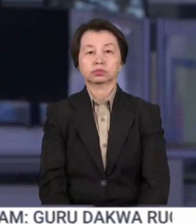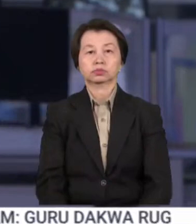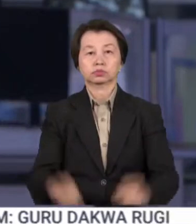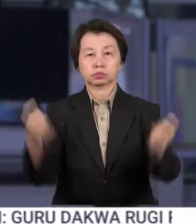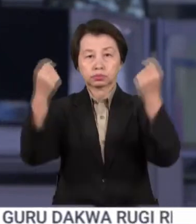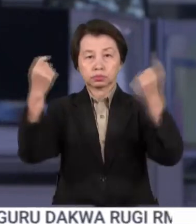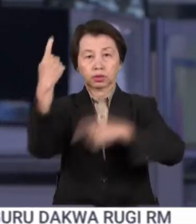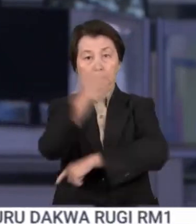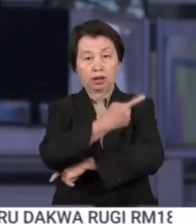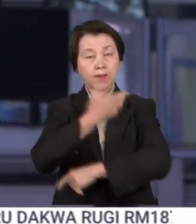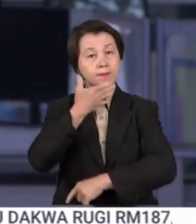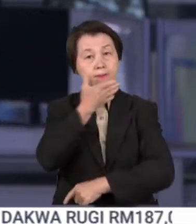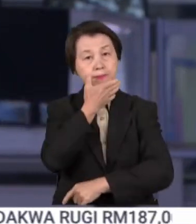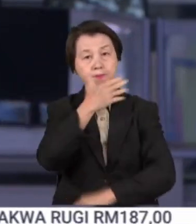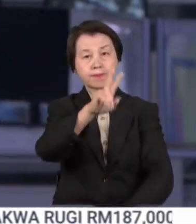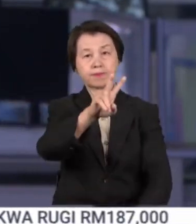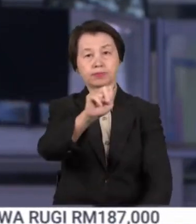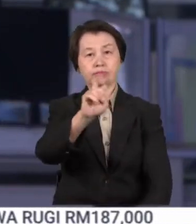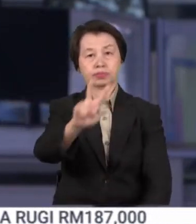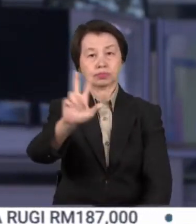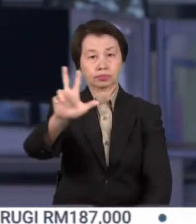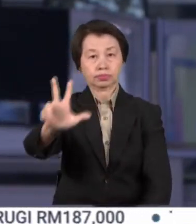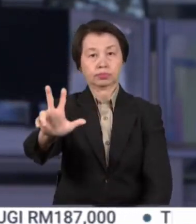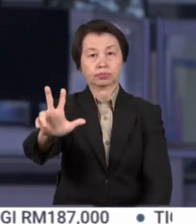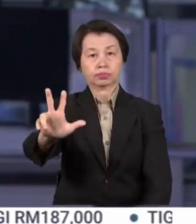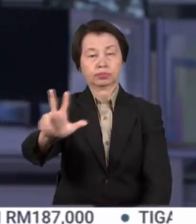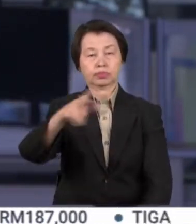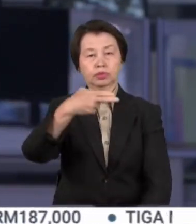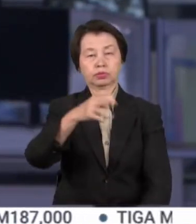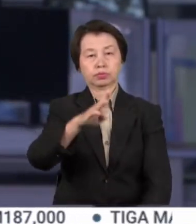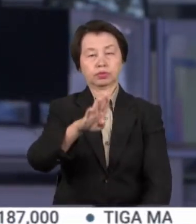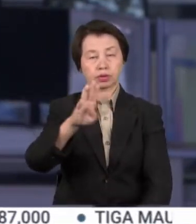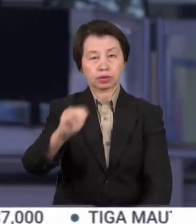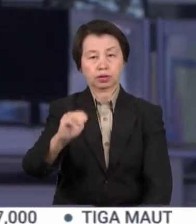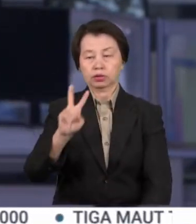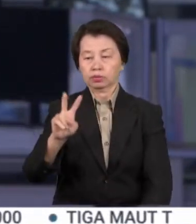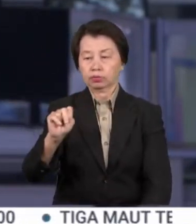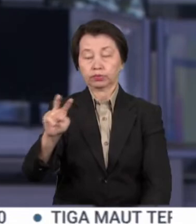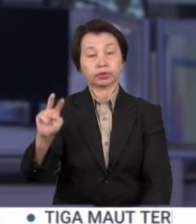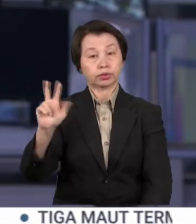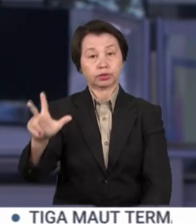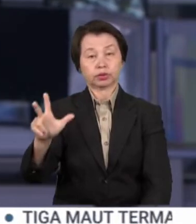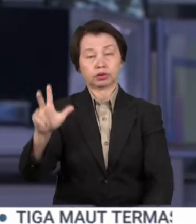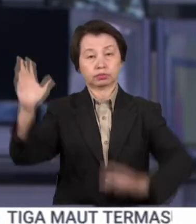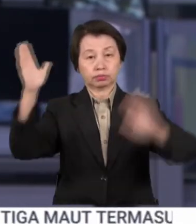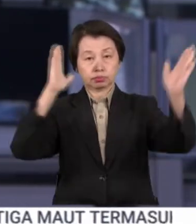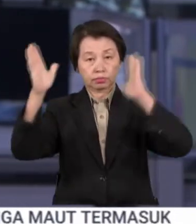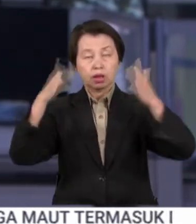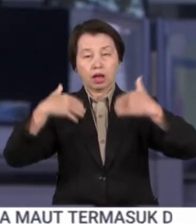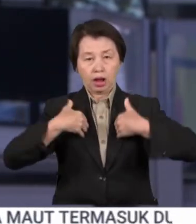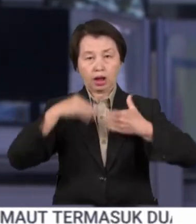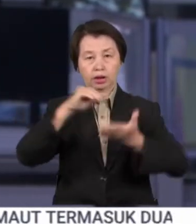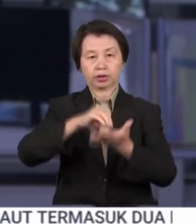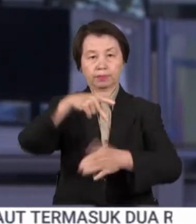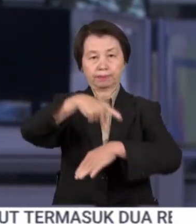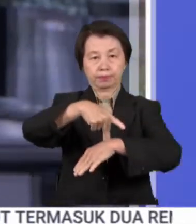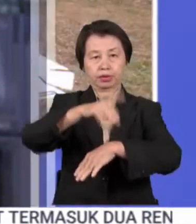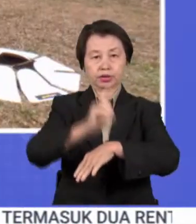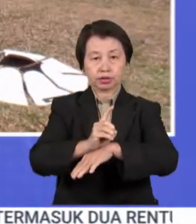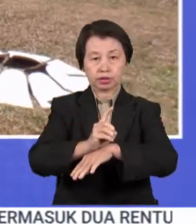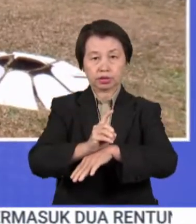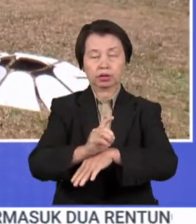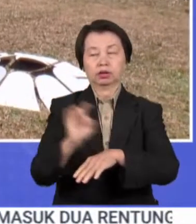Sambutan Hari Belia Negara 2023 HBN 2023 Peringkat Kebangsaan diadakan di Port Dickson.